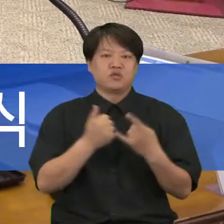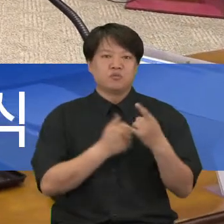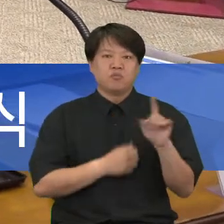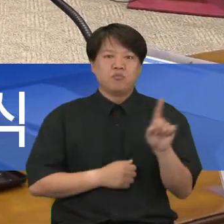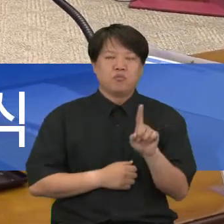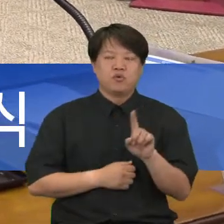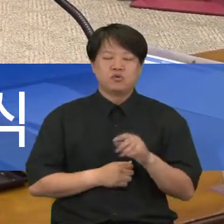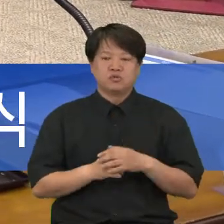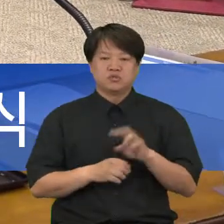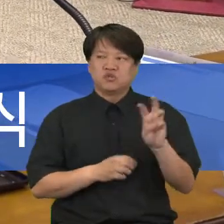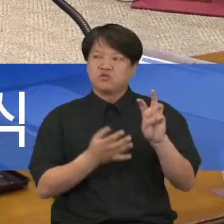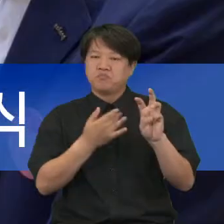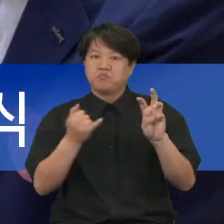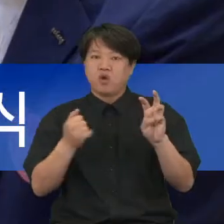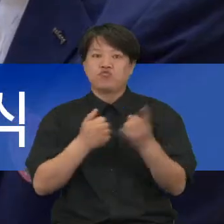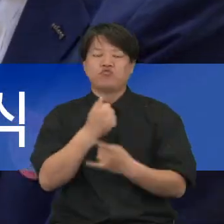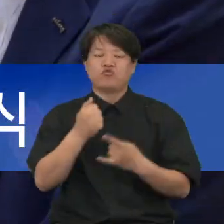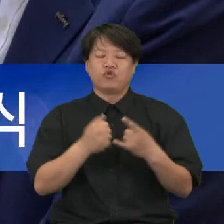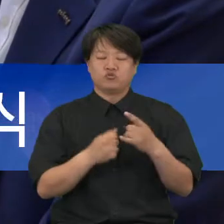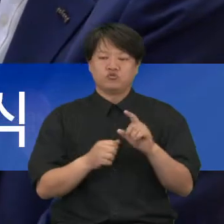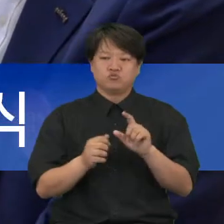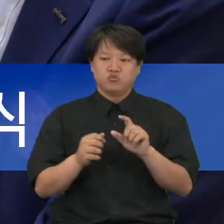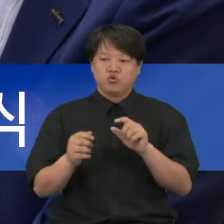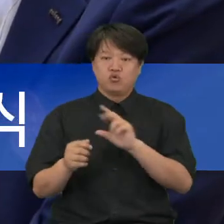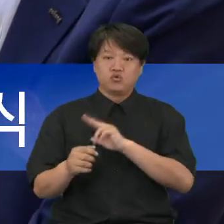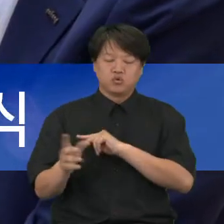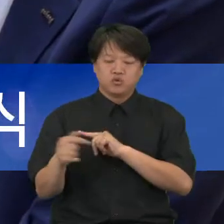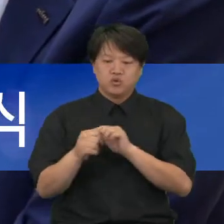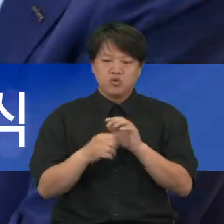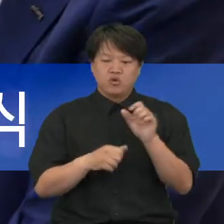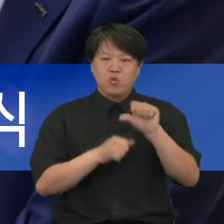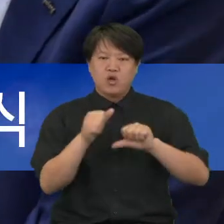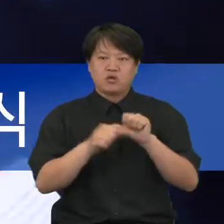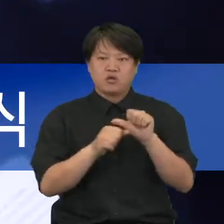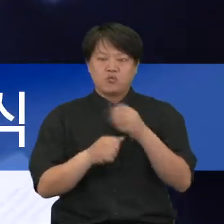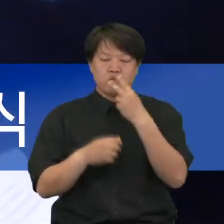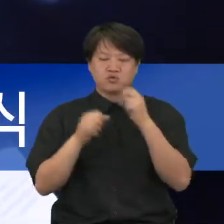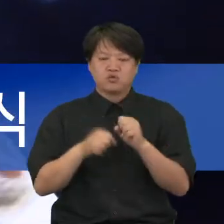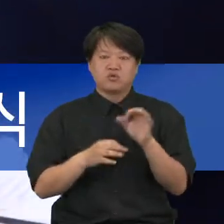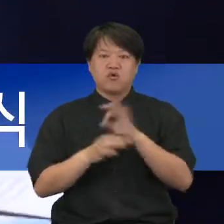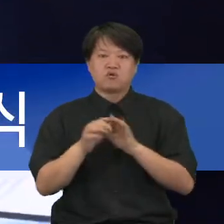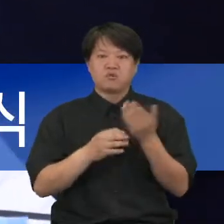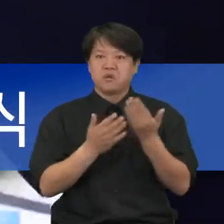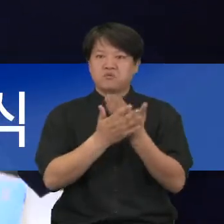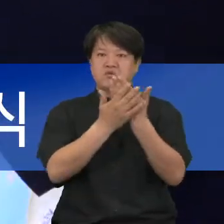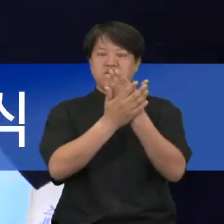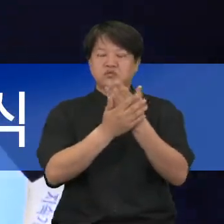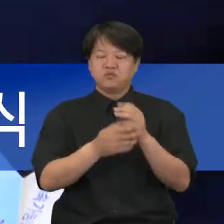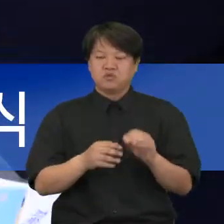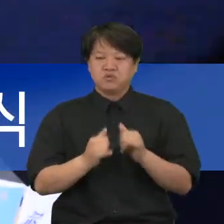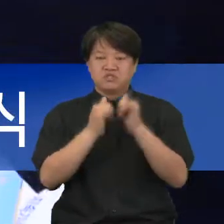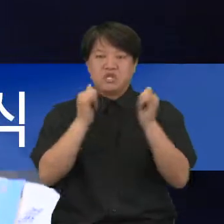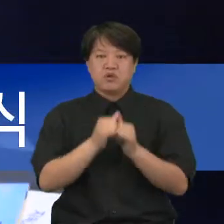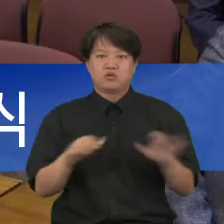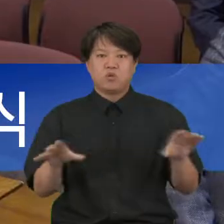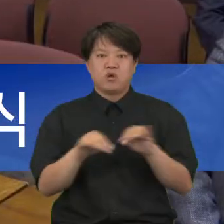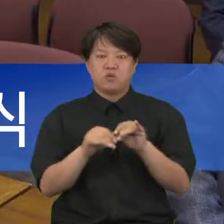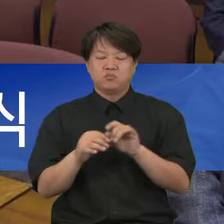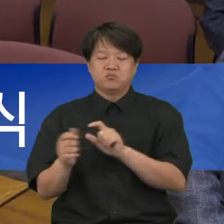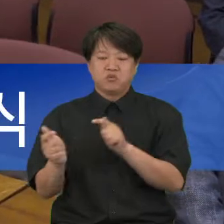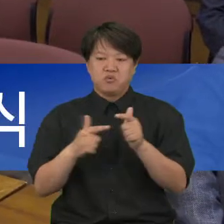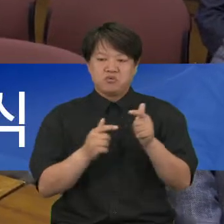지속가능 발전위원회는 30명의 위원으로 구성돼 환경보전, 경제발전, 사회통합, 세계 분야의